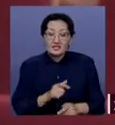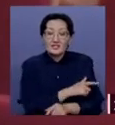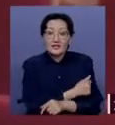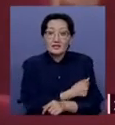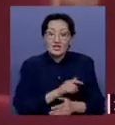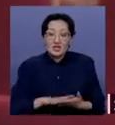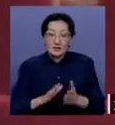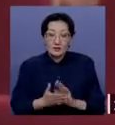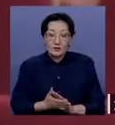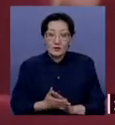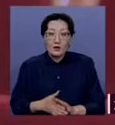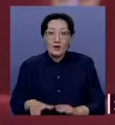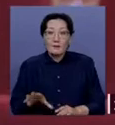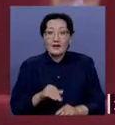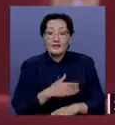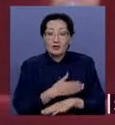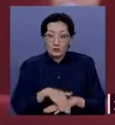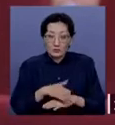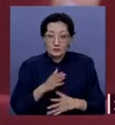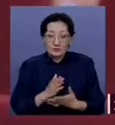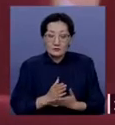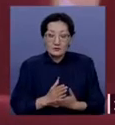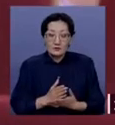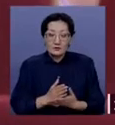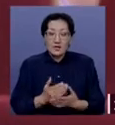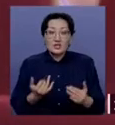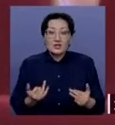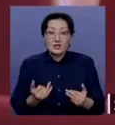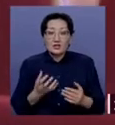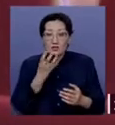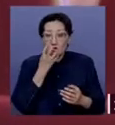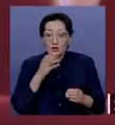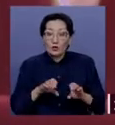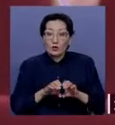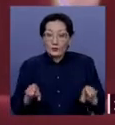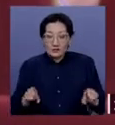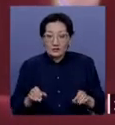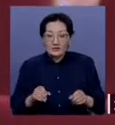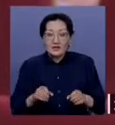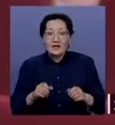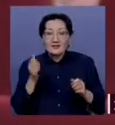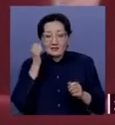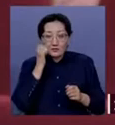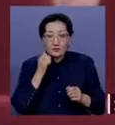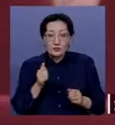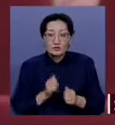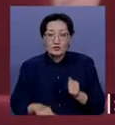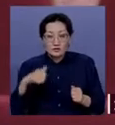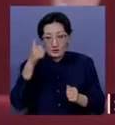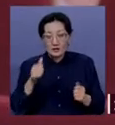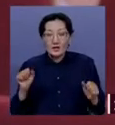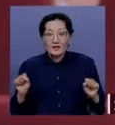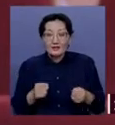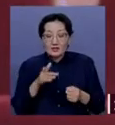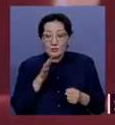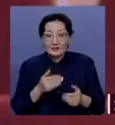Санитарный жағдайларымыздың бәрі сыртта. Жана жылу құбырларымыз шырып жатыр. Жыл сайын осы қыс түсердің алдында